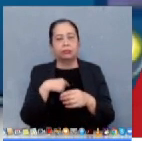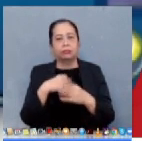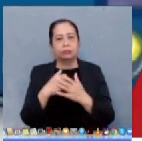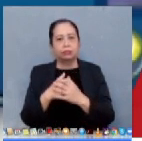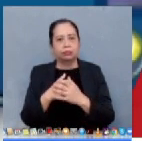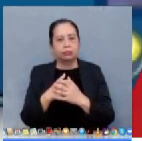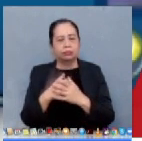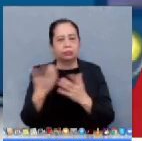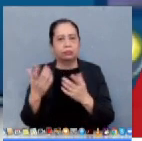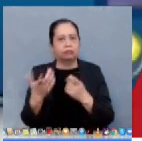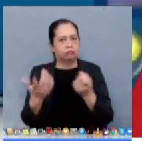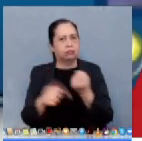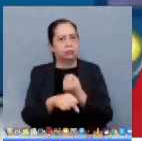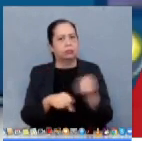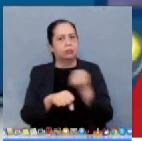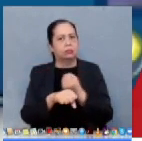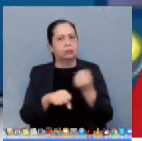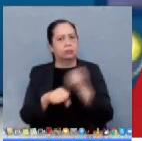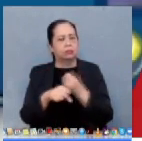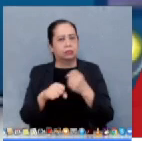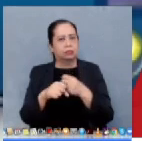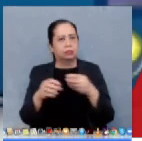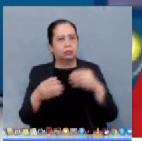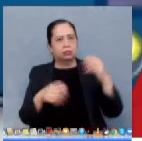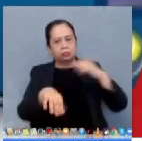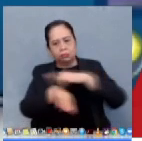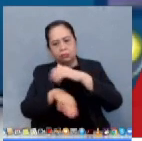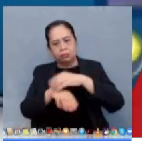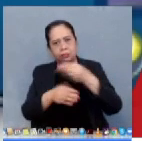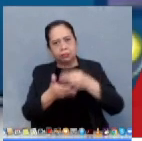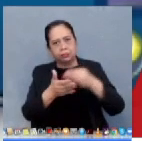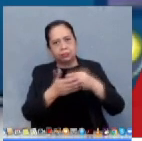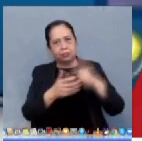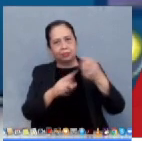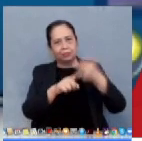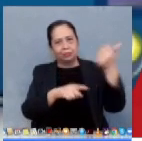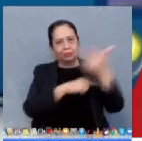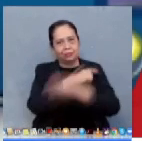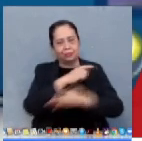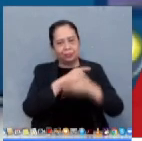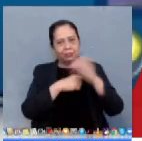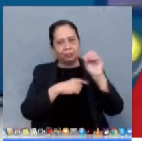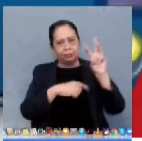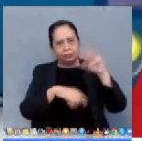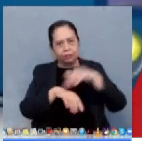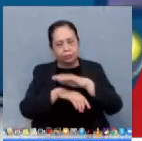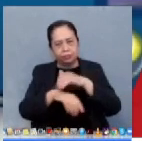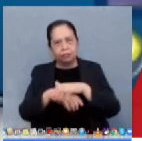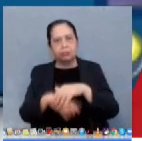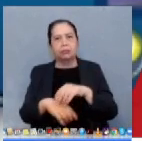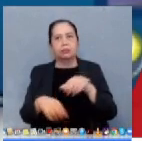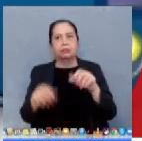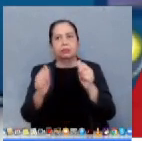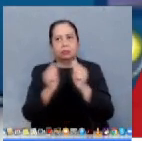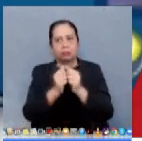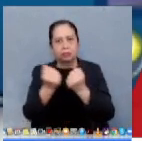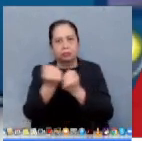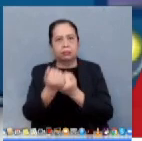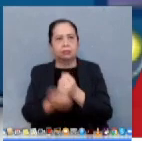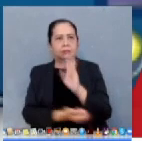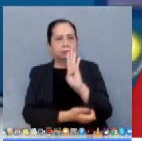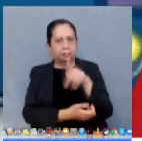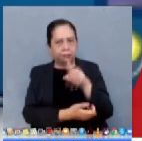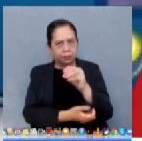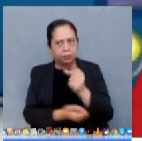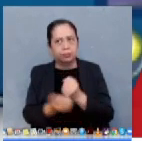resilient remittances, also our BPO. Sector, which for